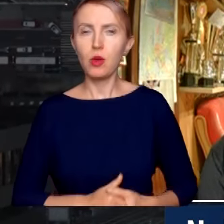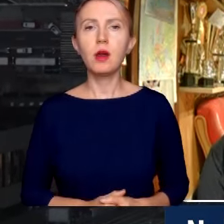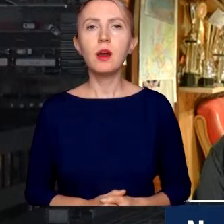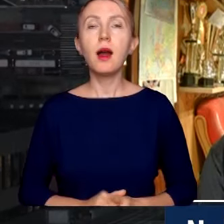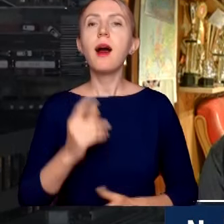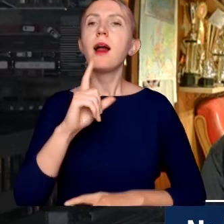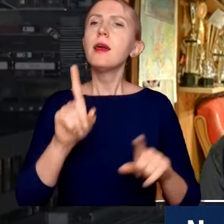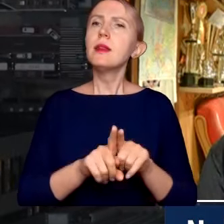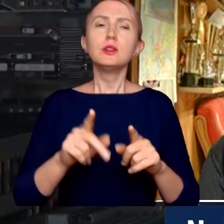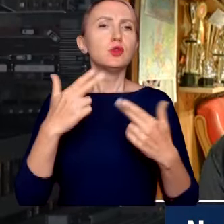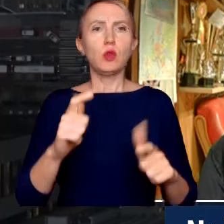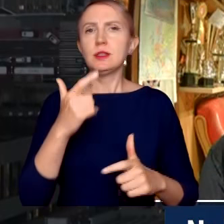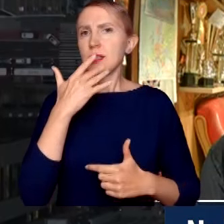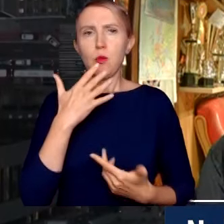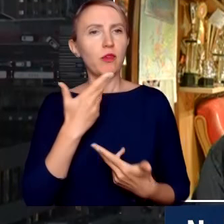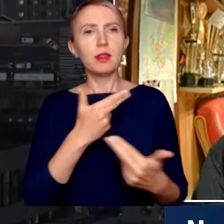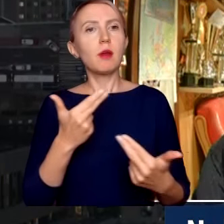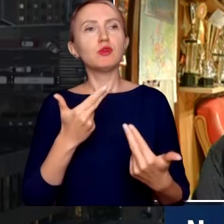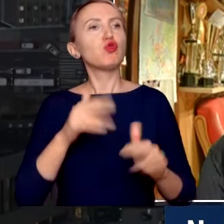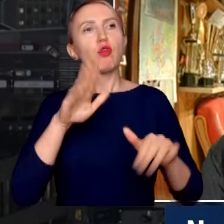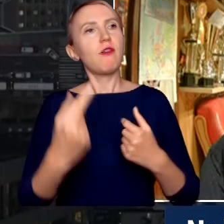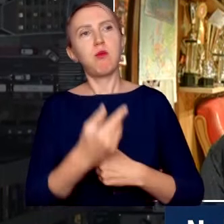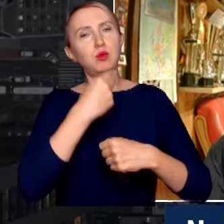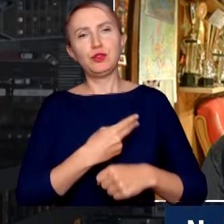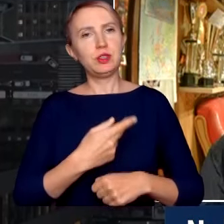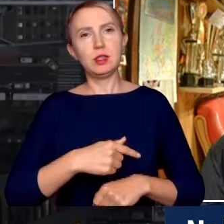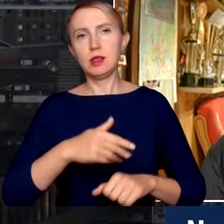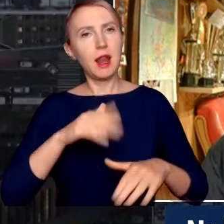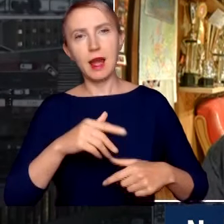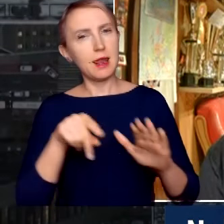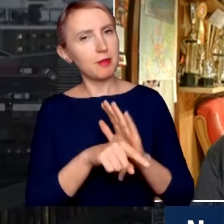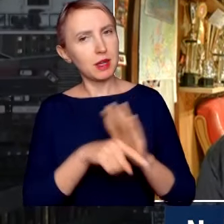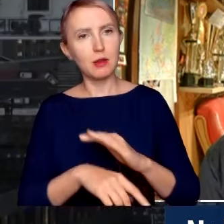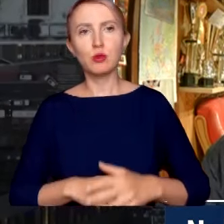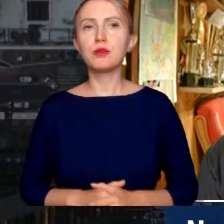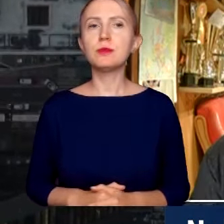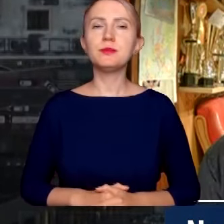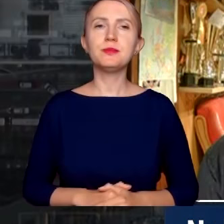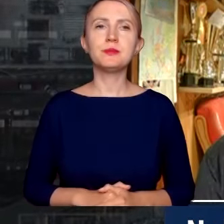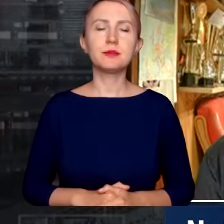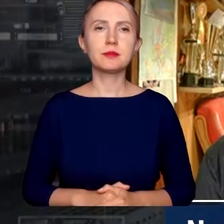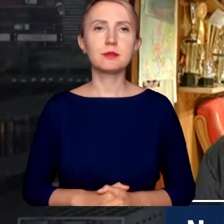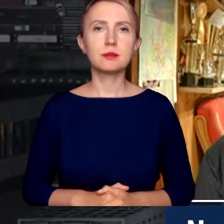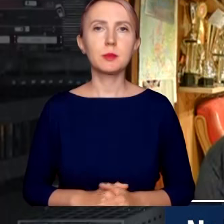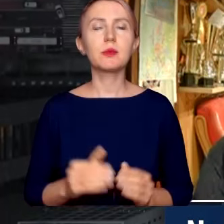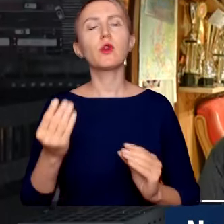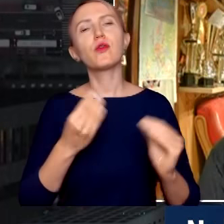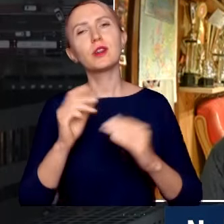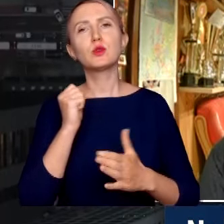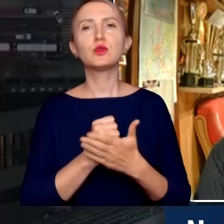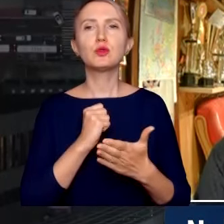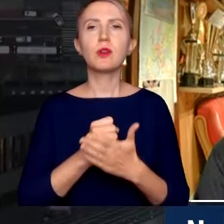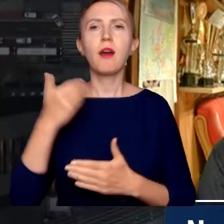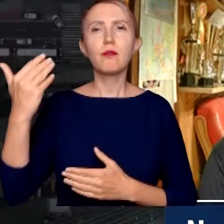drugiej strony nic nie mówi o tym, że nie wpuści do nas nielegalnych migrantów. Podobnie jak w większości spraw z